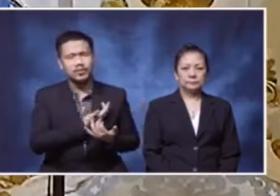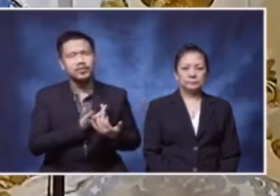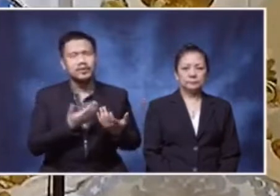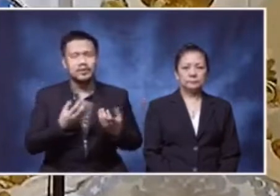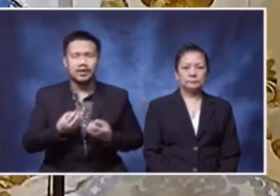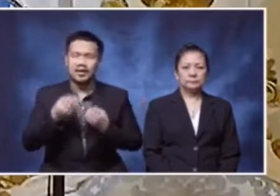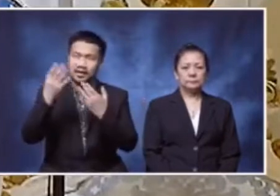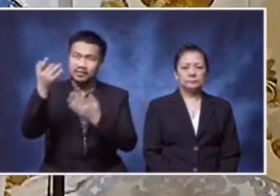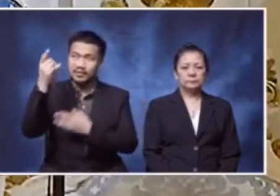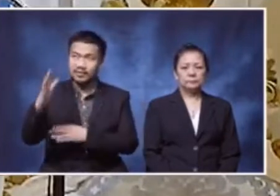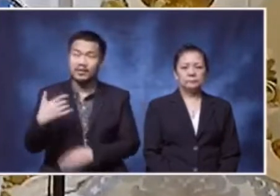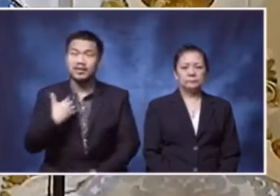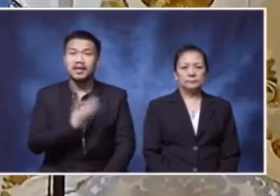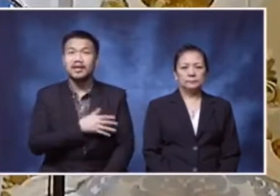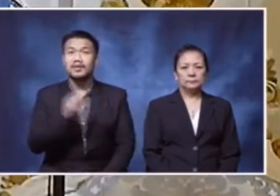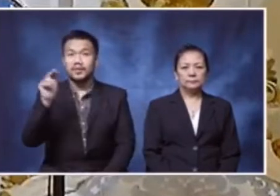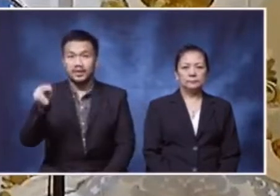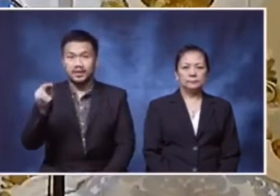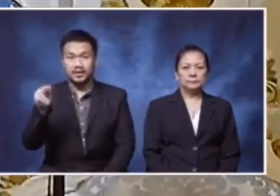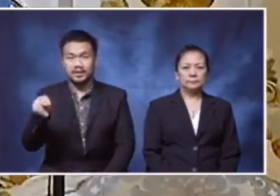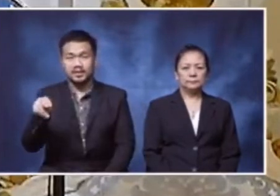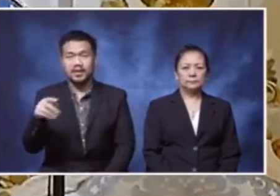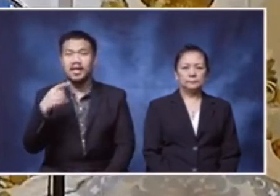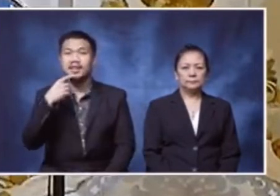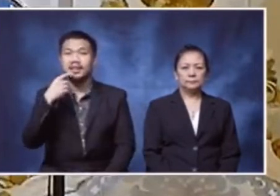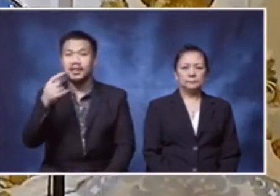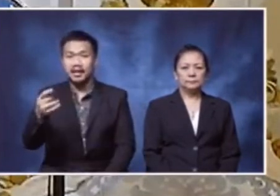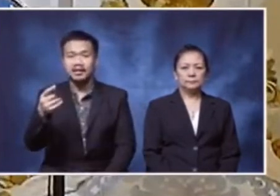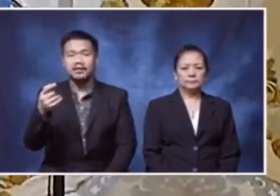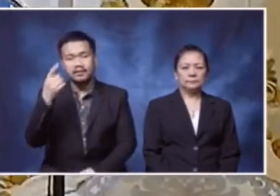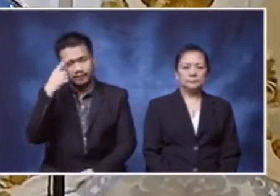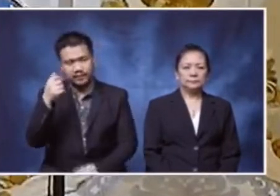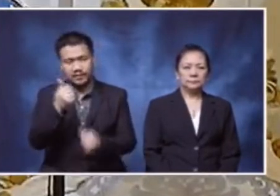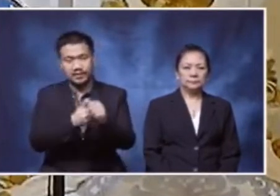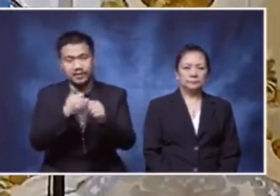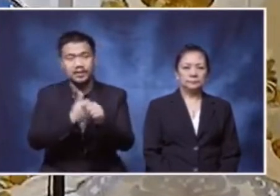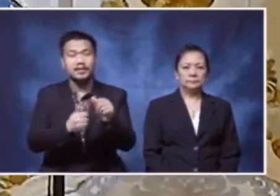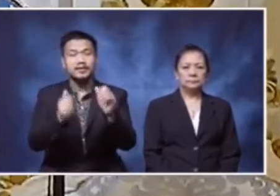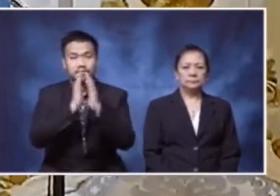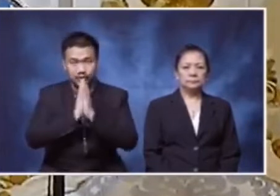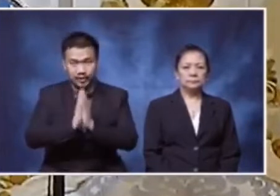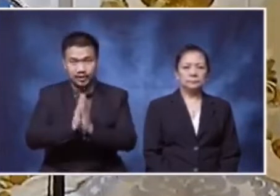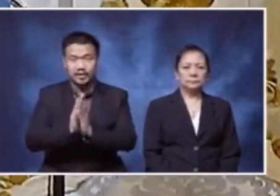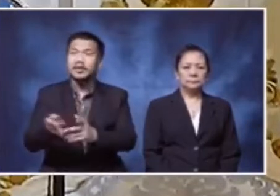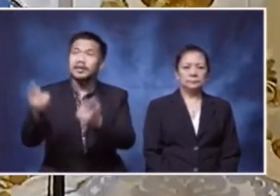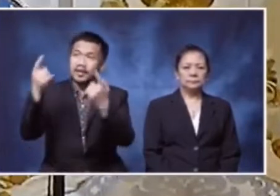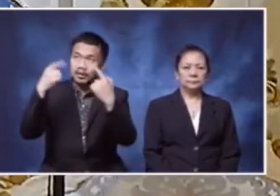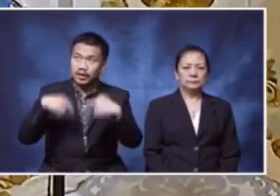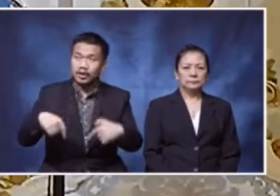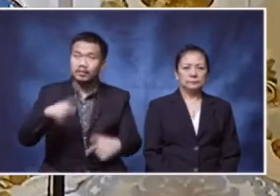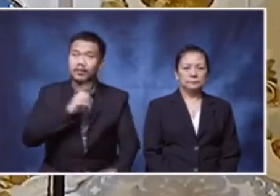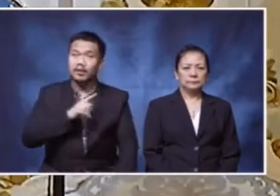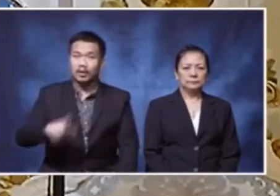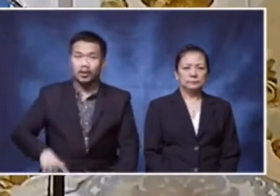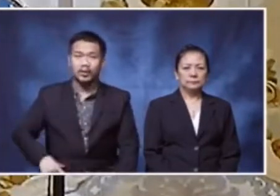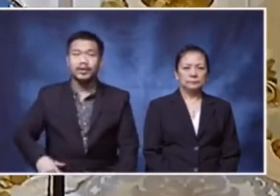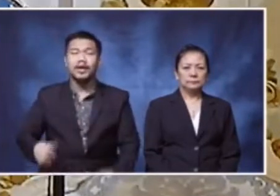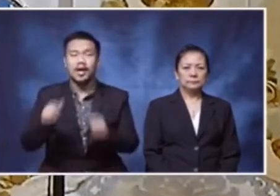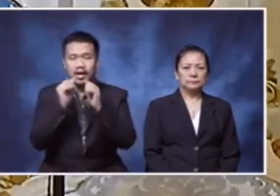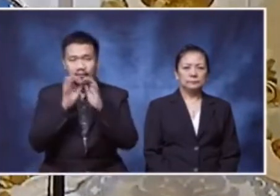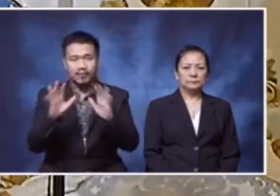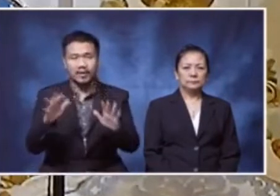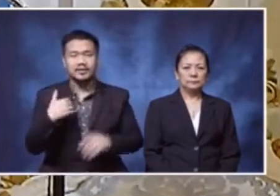mga pangangailangan. At sabihin natin sa bawat dasal, halina Panginoon, at